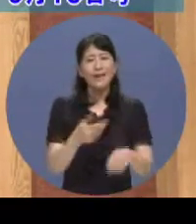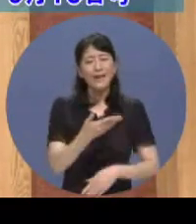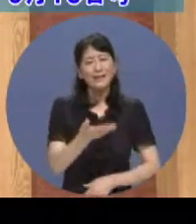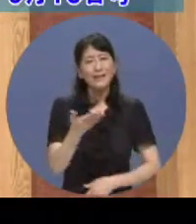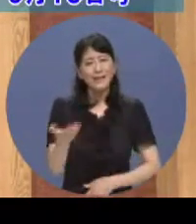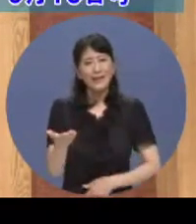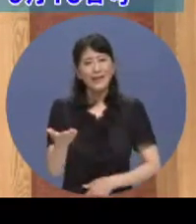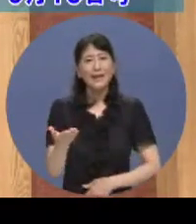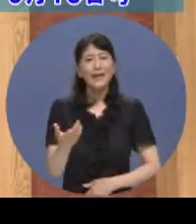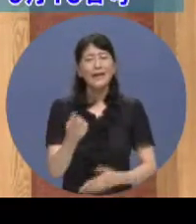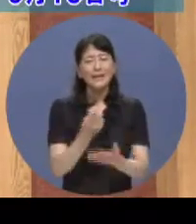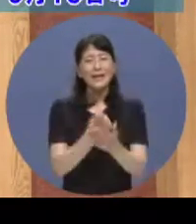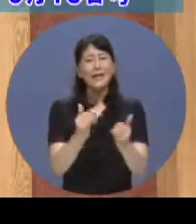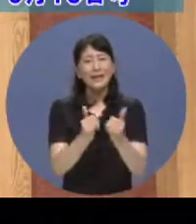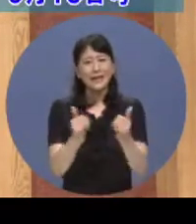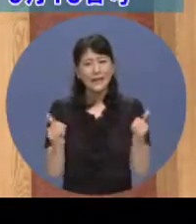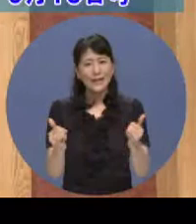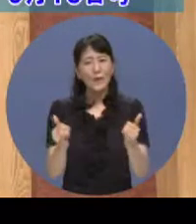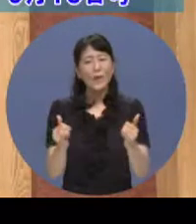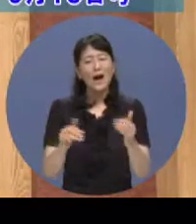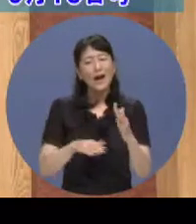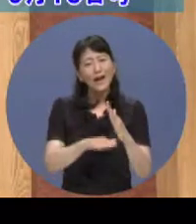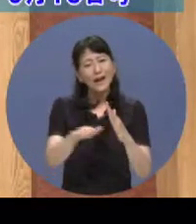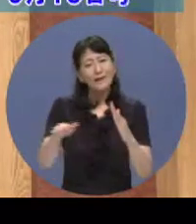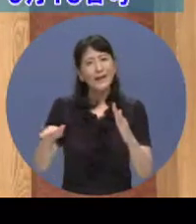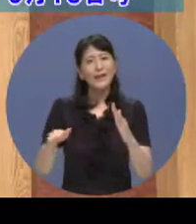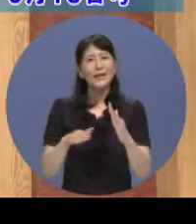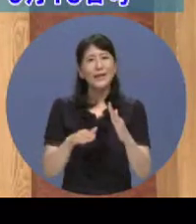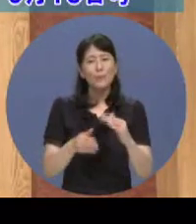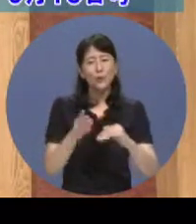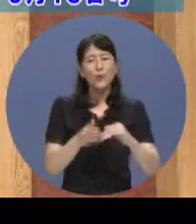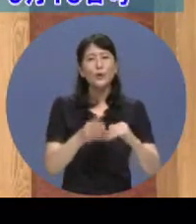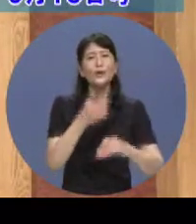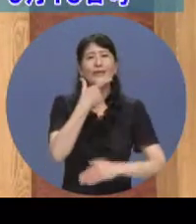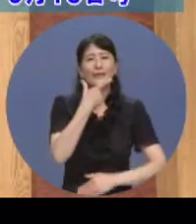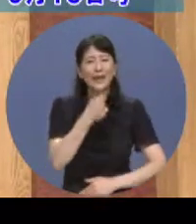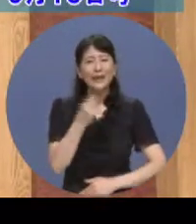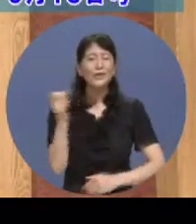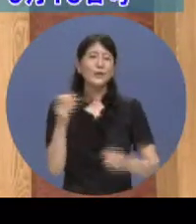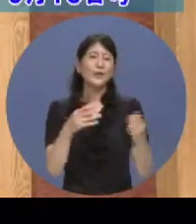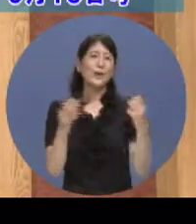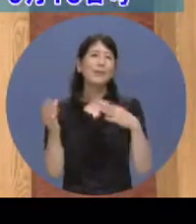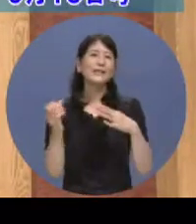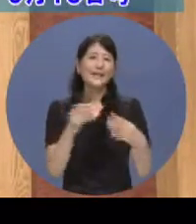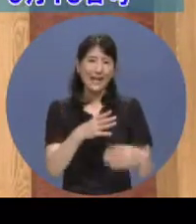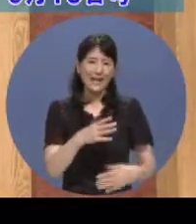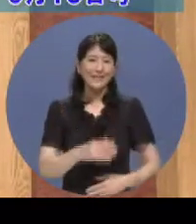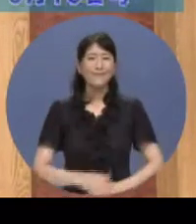参加者は口を揃えて家庭でも試してみたいと話していました。